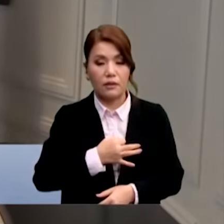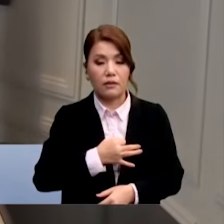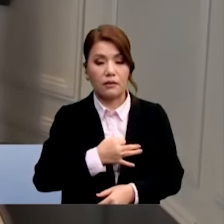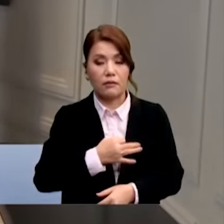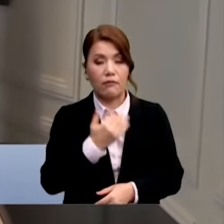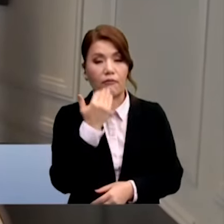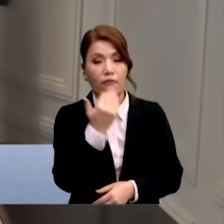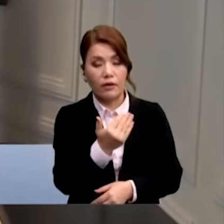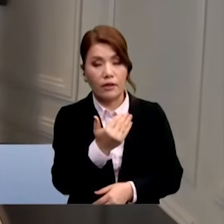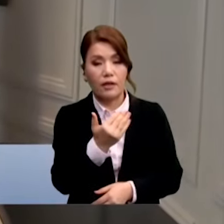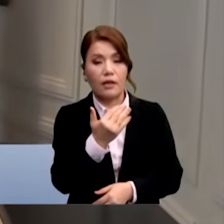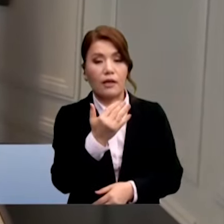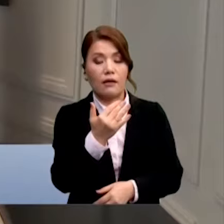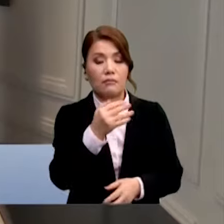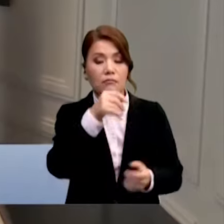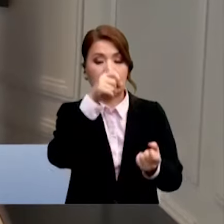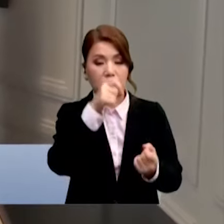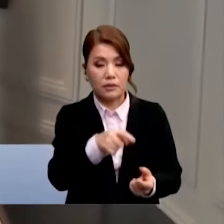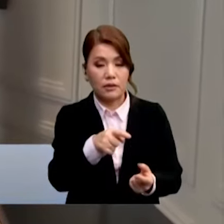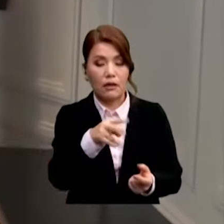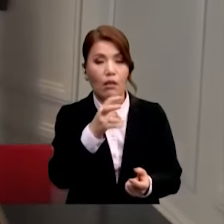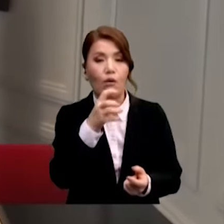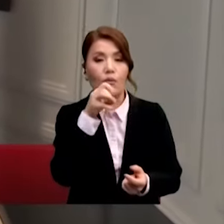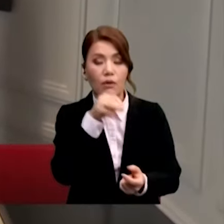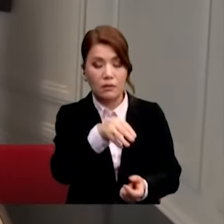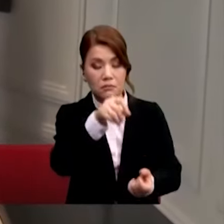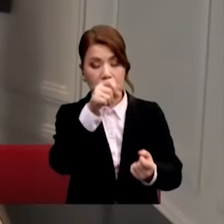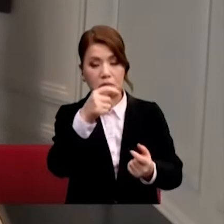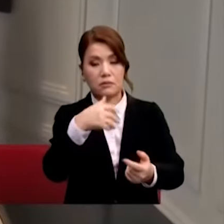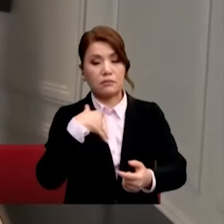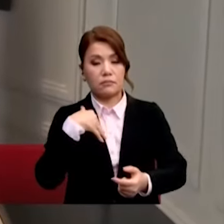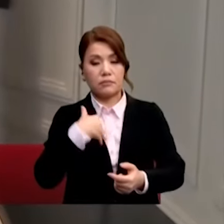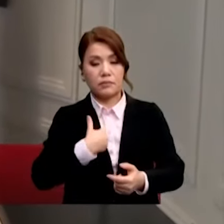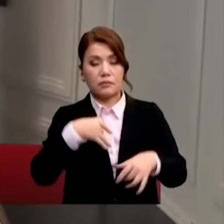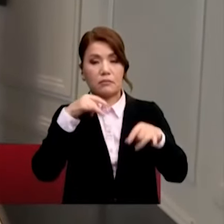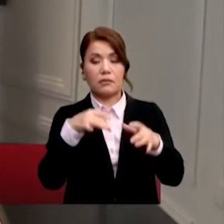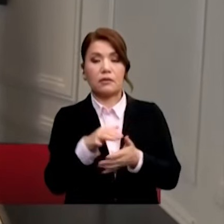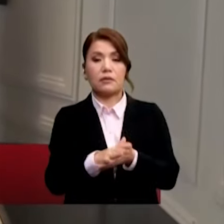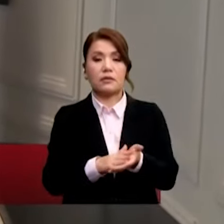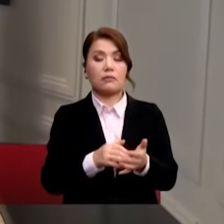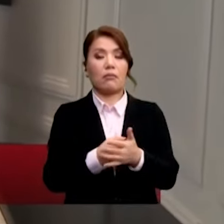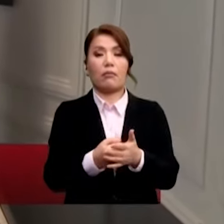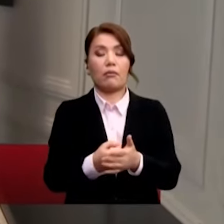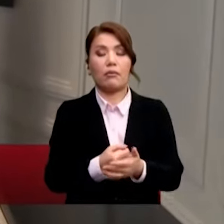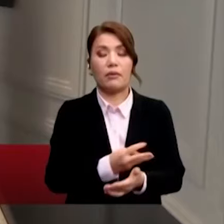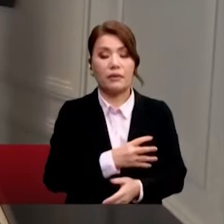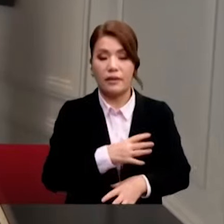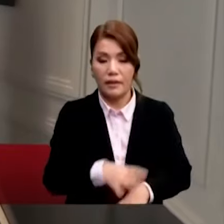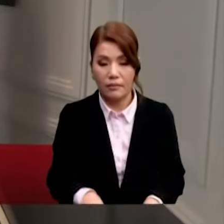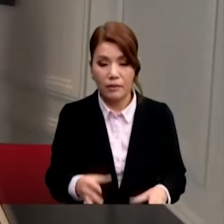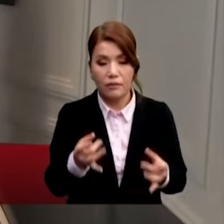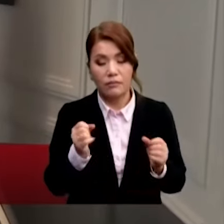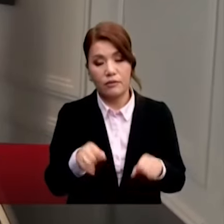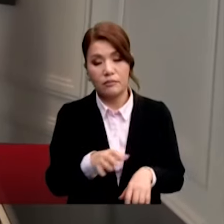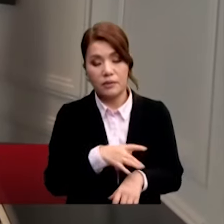так, вы номинируетесь, и вы стали лауреатом. То есть, ну, мы даже сами туда не стремились,